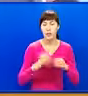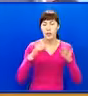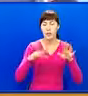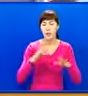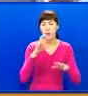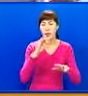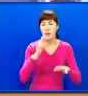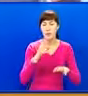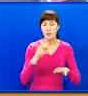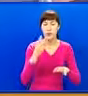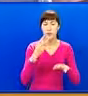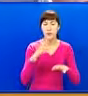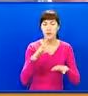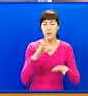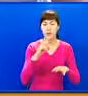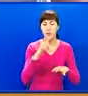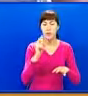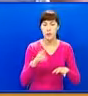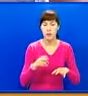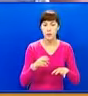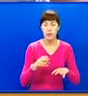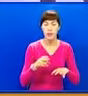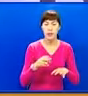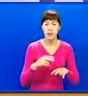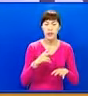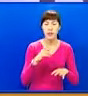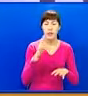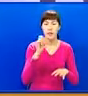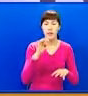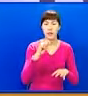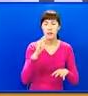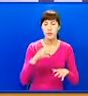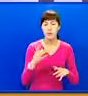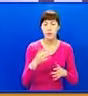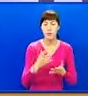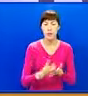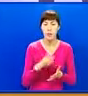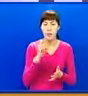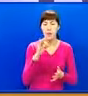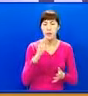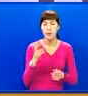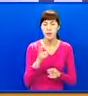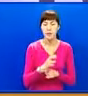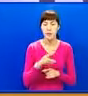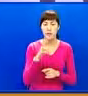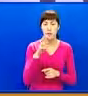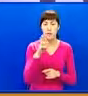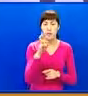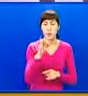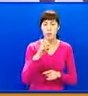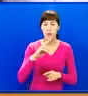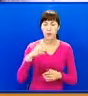орын Бәйдібек ауданы, екінші орын Созақ ауданына берді. Ал үшінші орында Қазығұрт ауданы түйіндеді. Асығатуда Бәйдібектен келген Мұса Биболсын